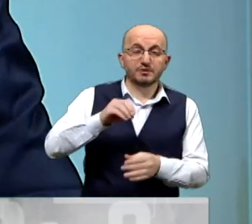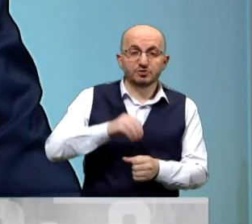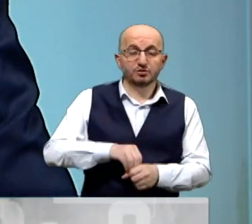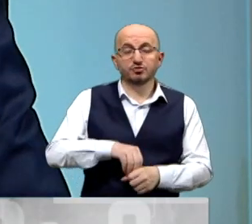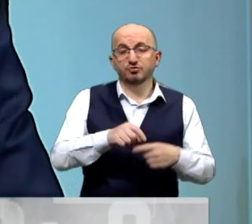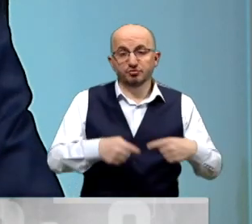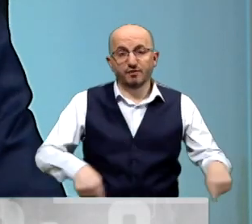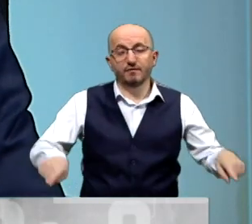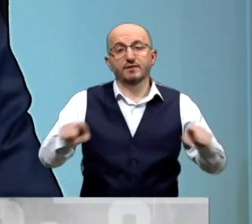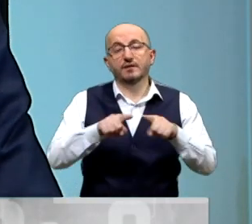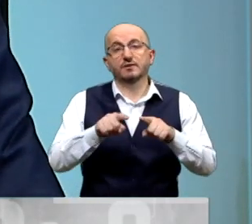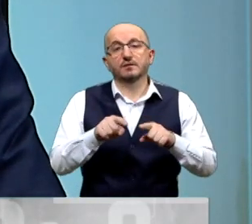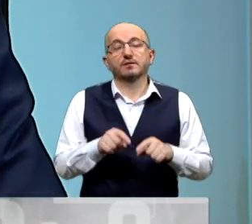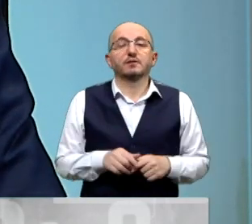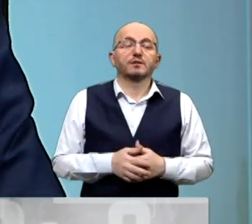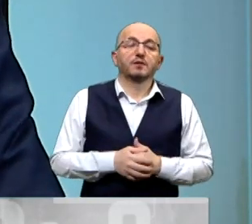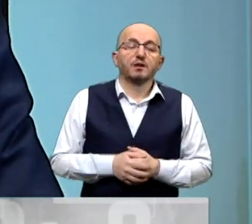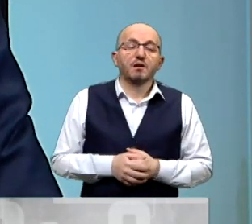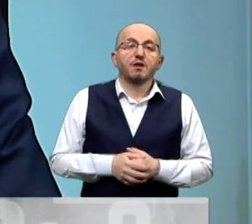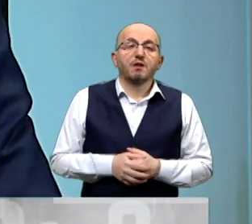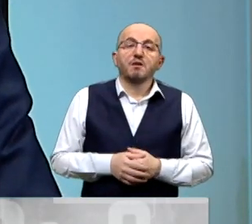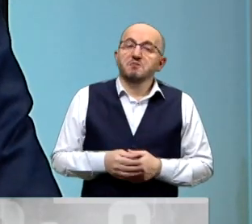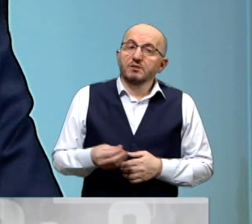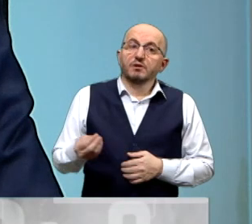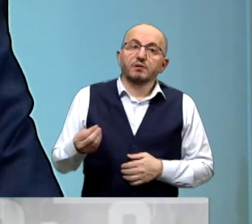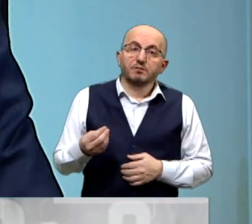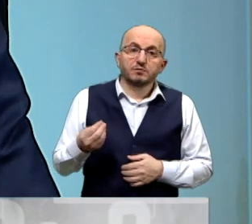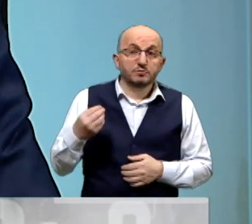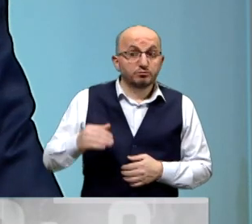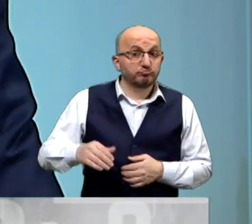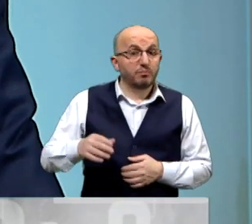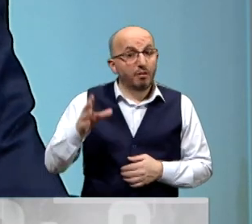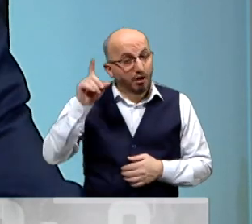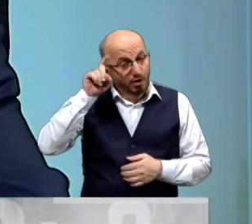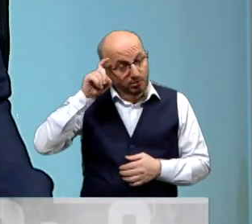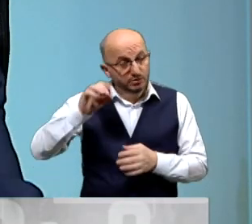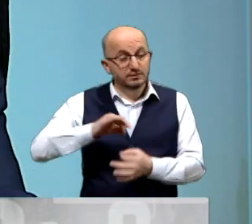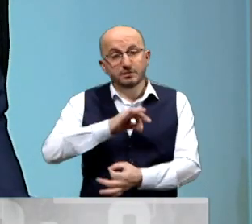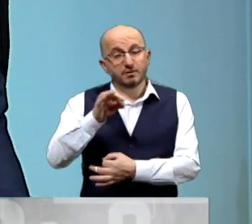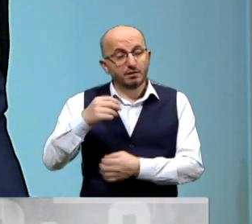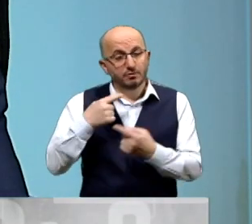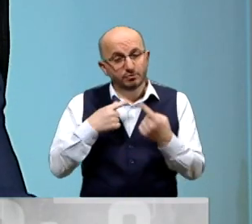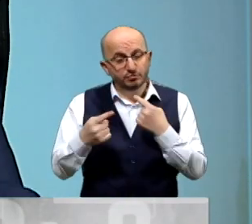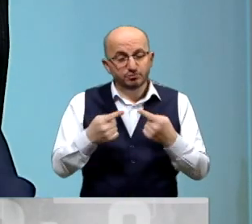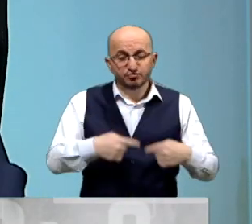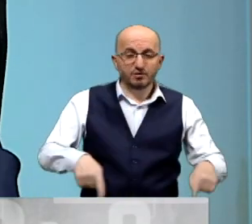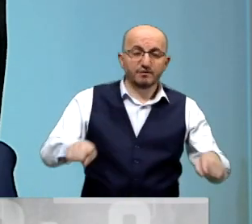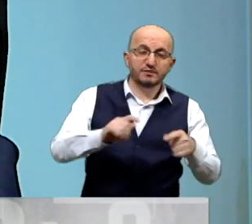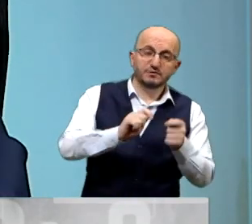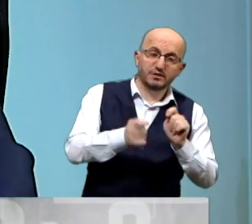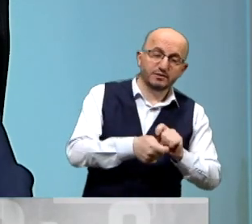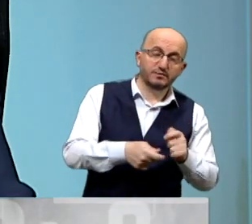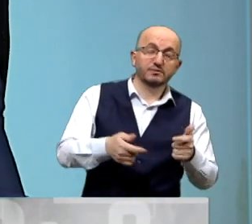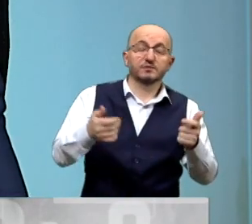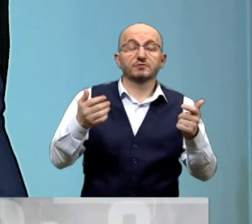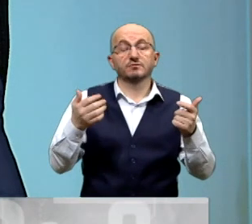çevredeki Efendim etkili insanlarla görüşsün çevresini değiştir Sen Biz de dua edelim inşallah